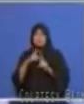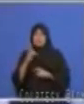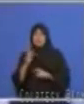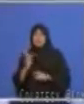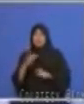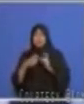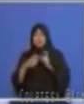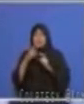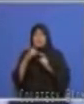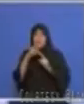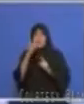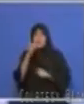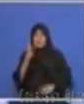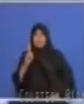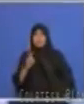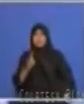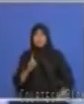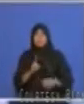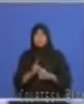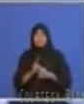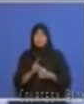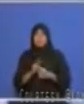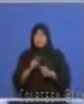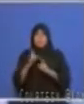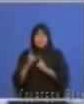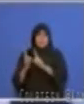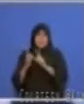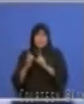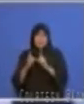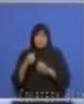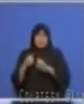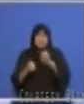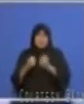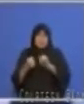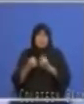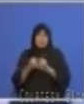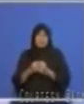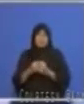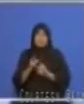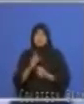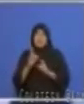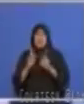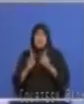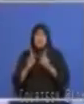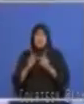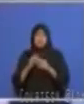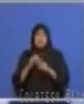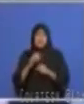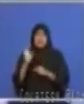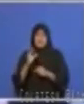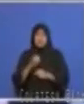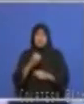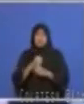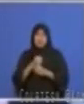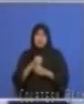itu juga kualitas ekspor seperti itu karena persaingan pasti akan kalah kita ja kita tidak menggunakan seperti itu di semua Lini harus ada pendekatan